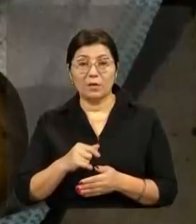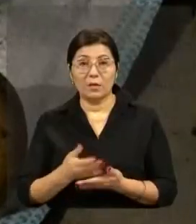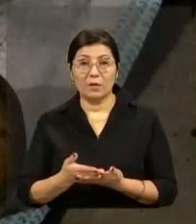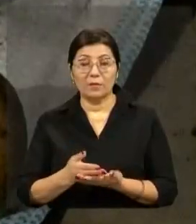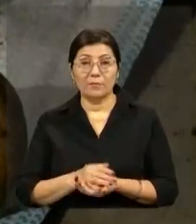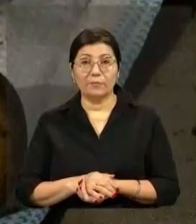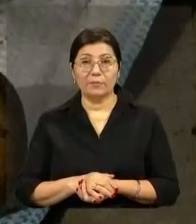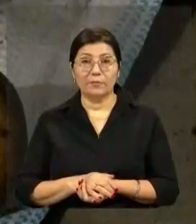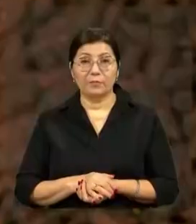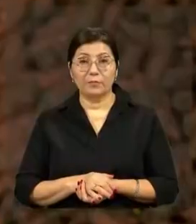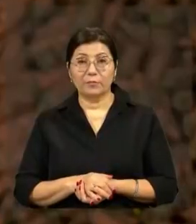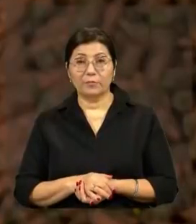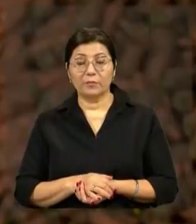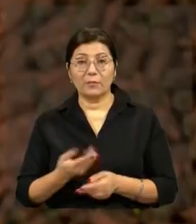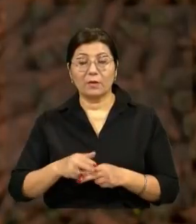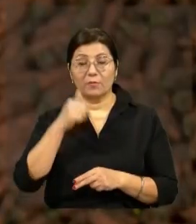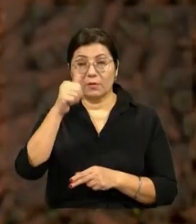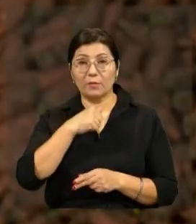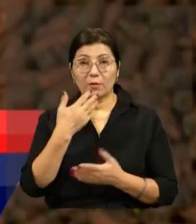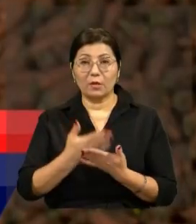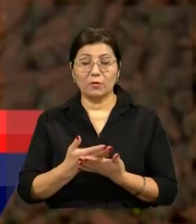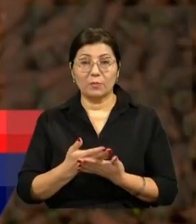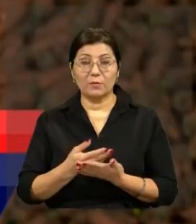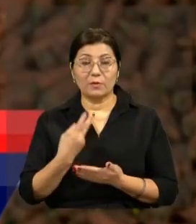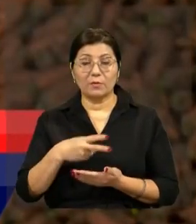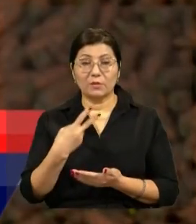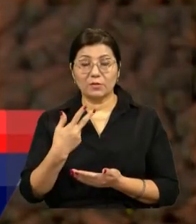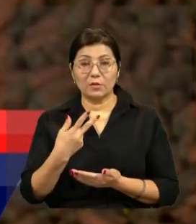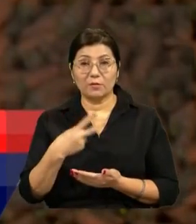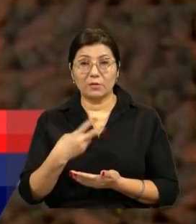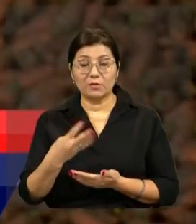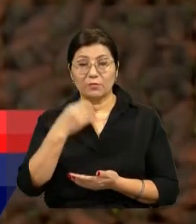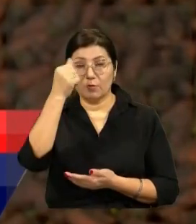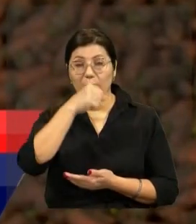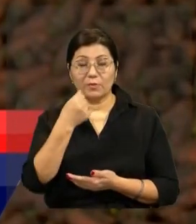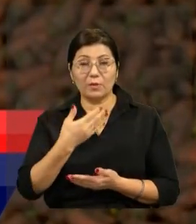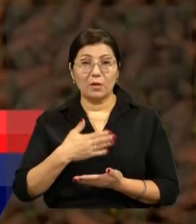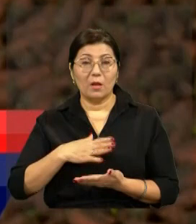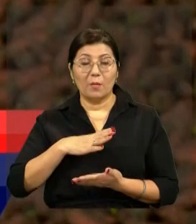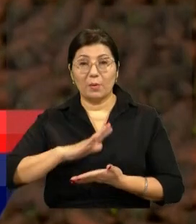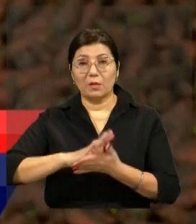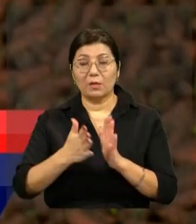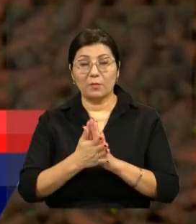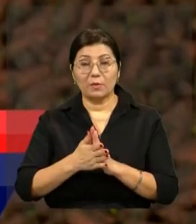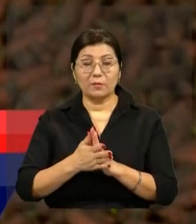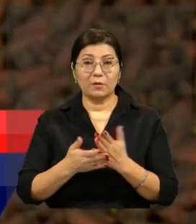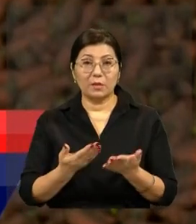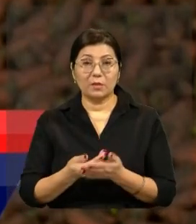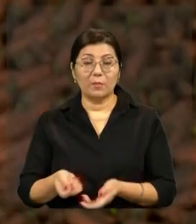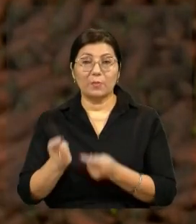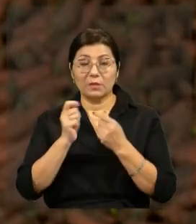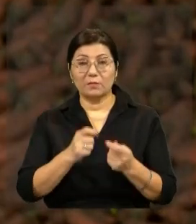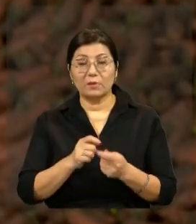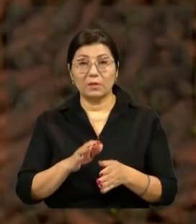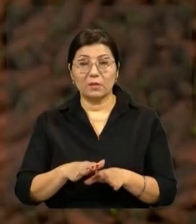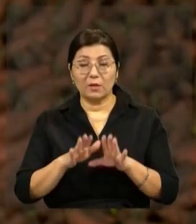актюбинские сельхозпроизводители. В этом году на межсезонье 23-24 года были заключены договора на поставку овощей с местными.